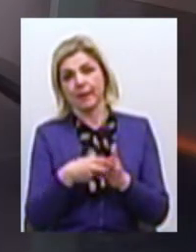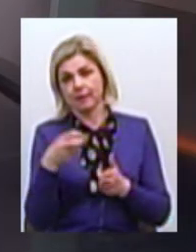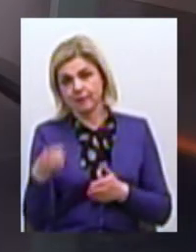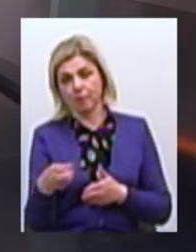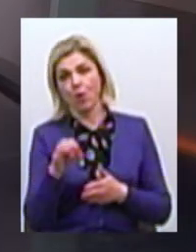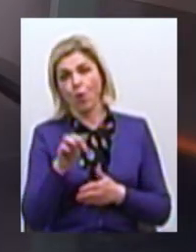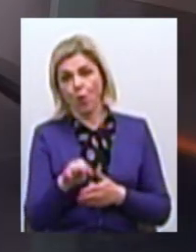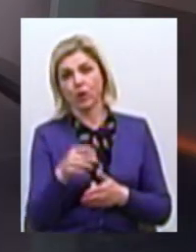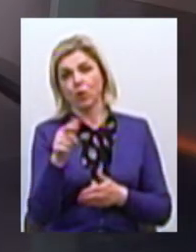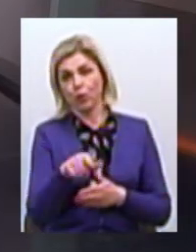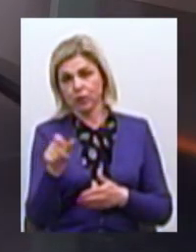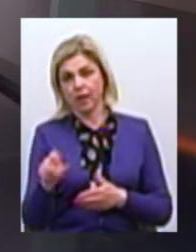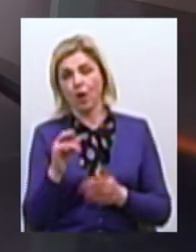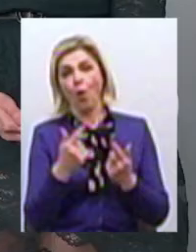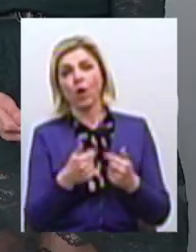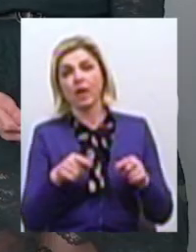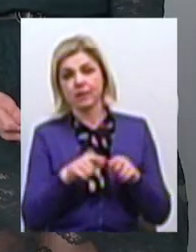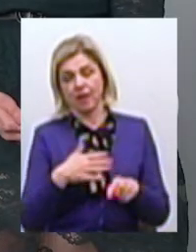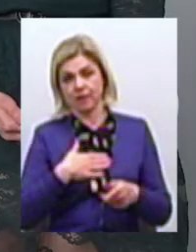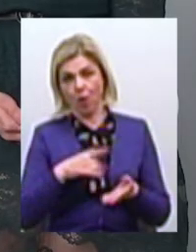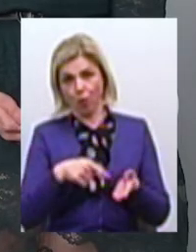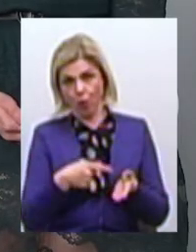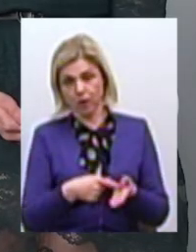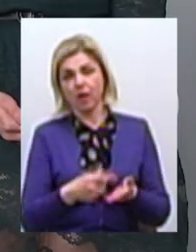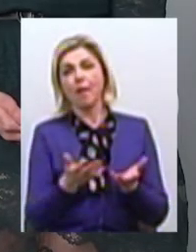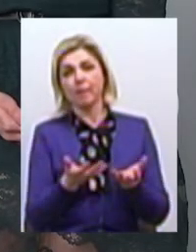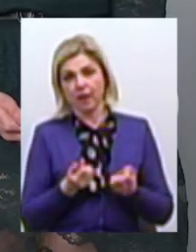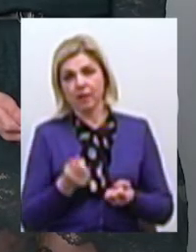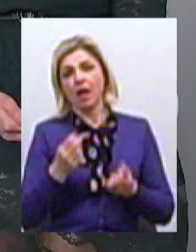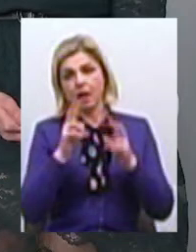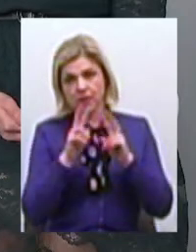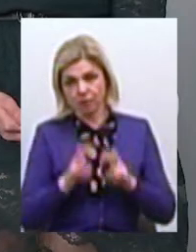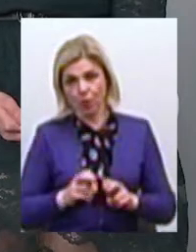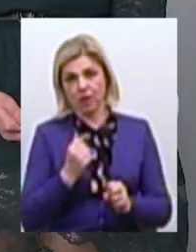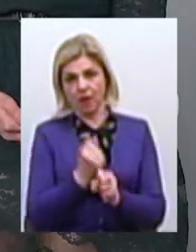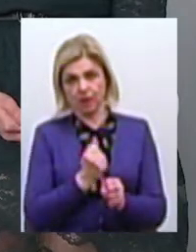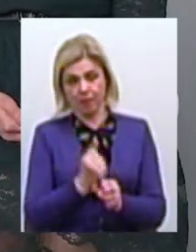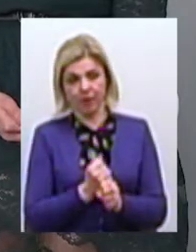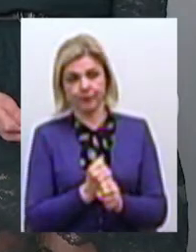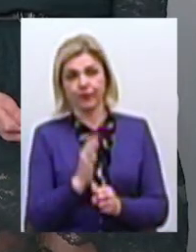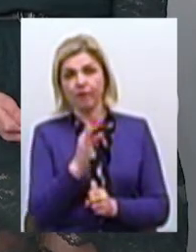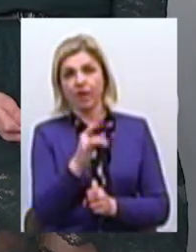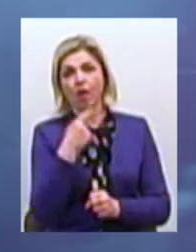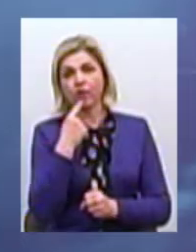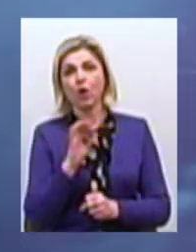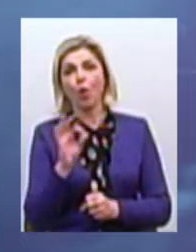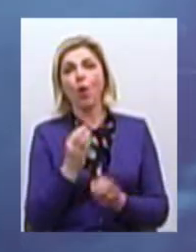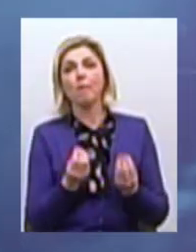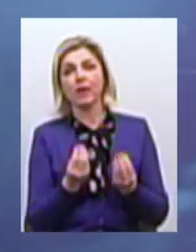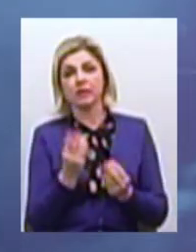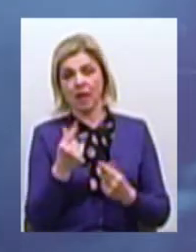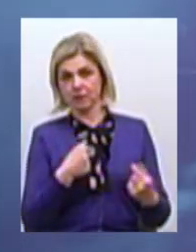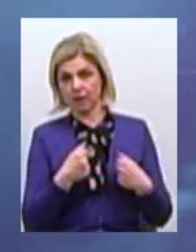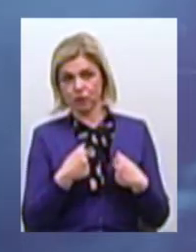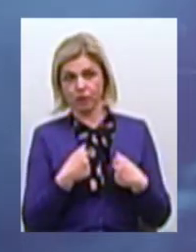от граждан и организаций нашего города прийнято, рассмотрено і отрабатывается. Ви щойно сказали знову про бізнес на стражданні.